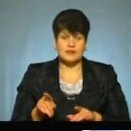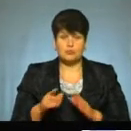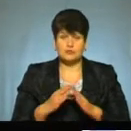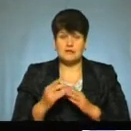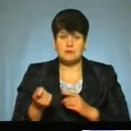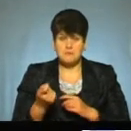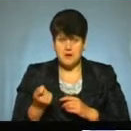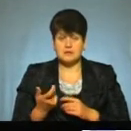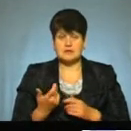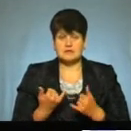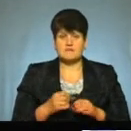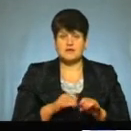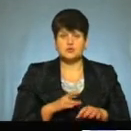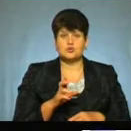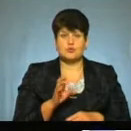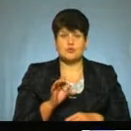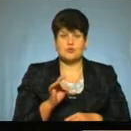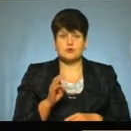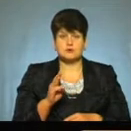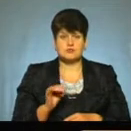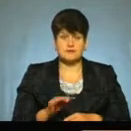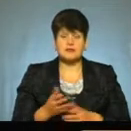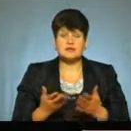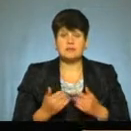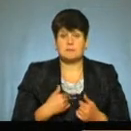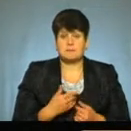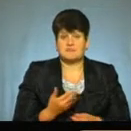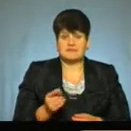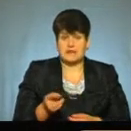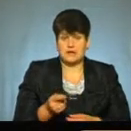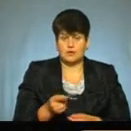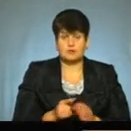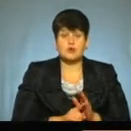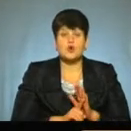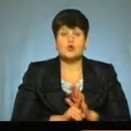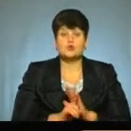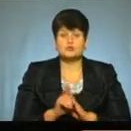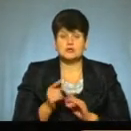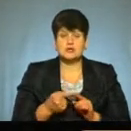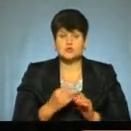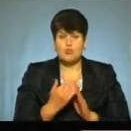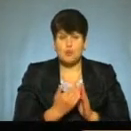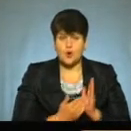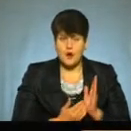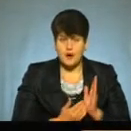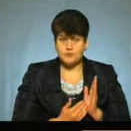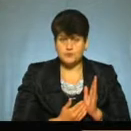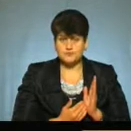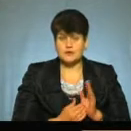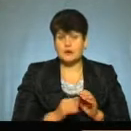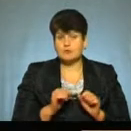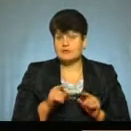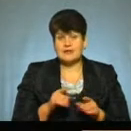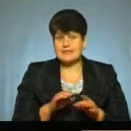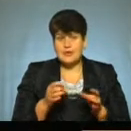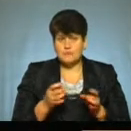небагато. Вирішує зараз Борщовий. Якби ми в Тернополі розпочали цю програму, вона, можливо, і не